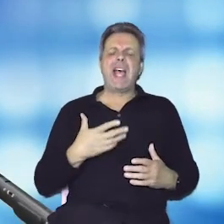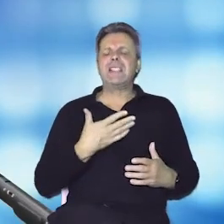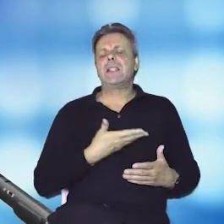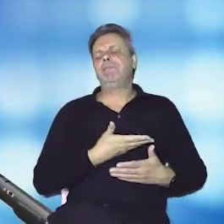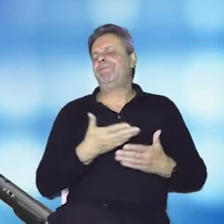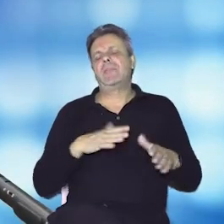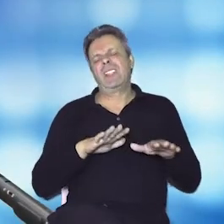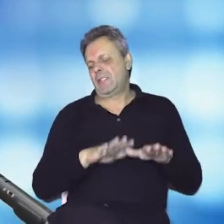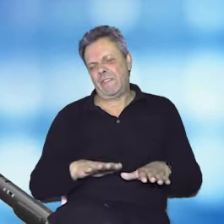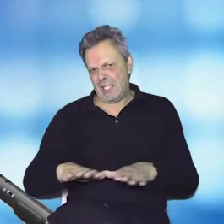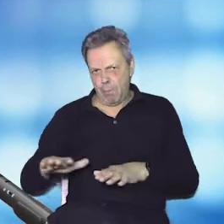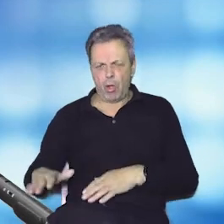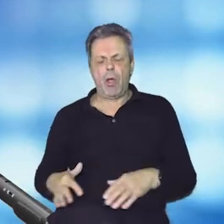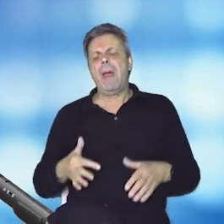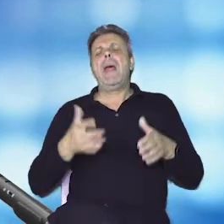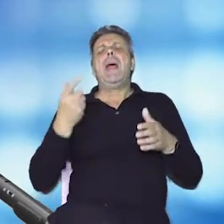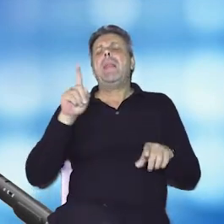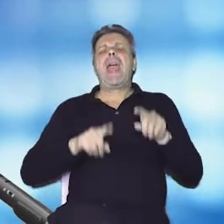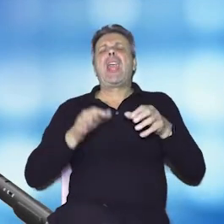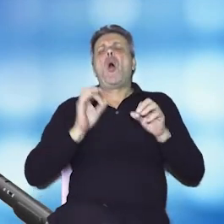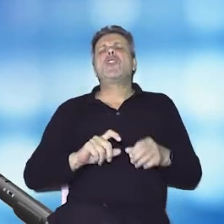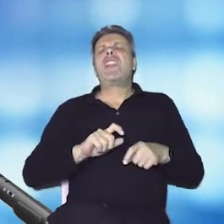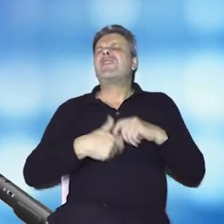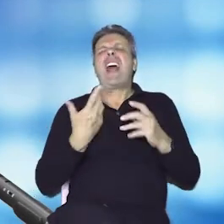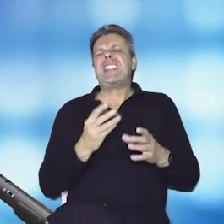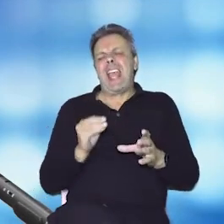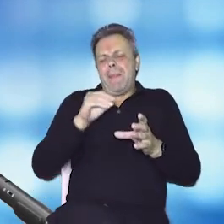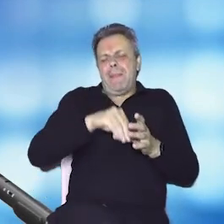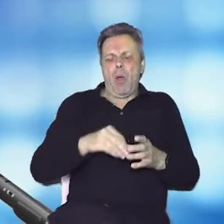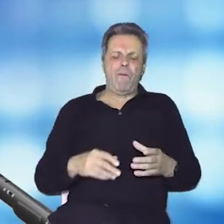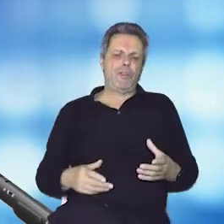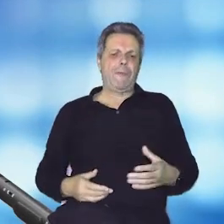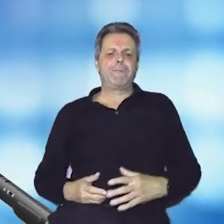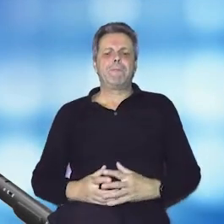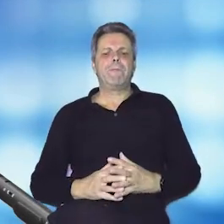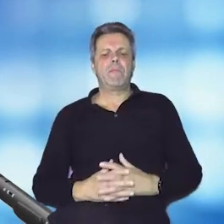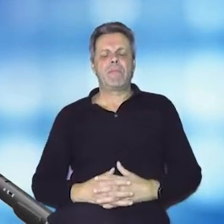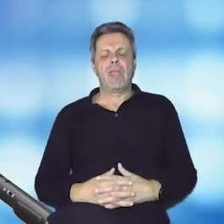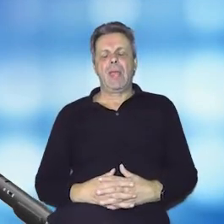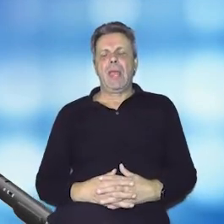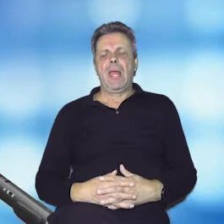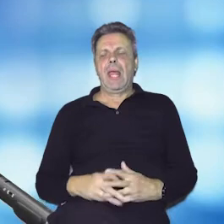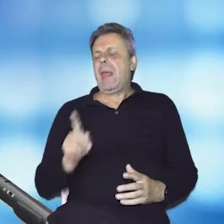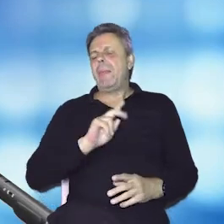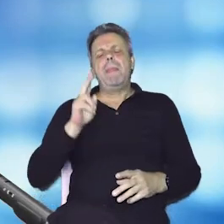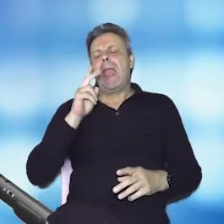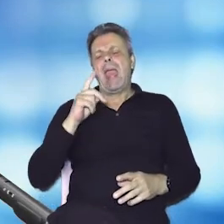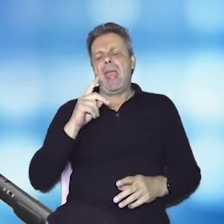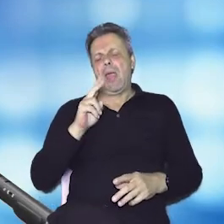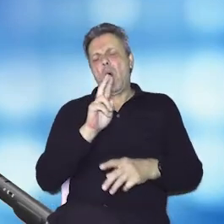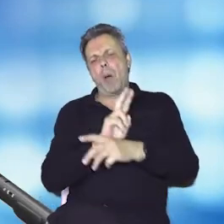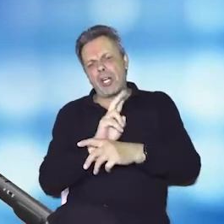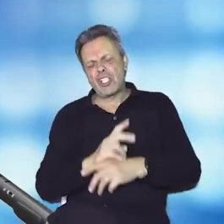sporo. Neke osnovne stvari se ne uvode. Na neke osnovne stvari se ne obraća pažnja. Jer medicina nije